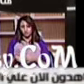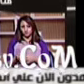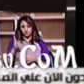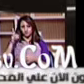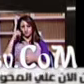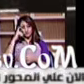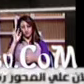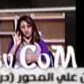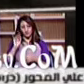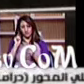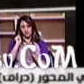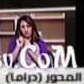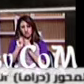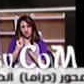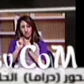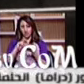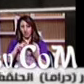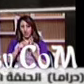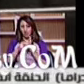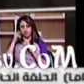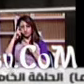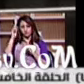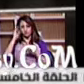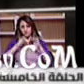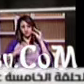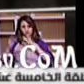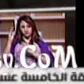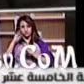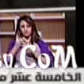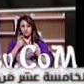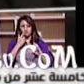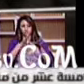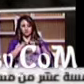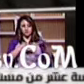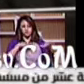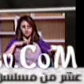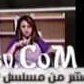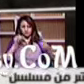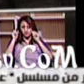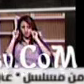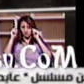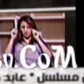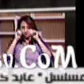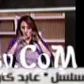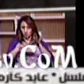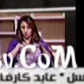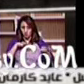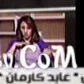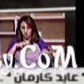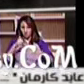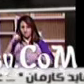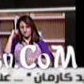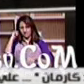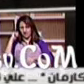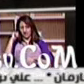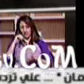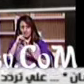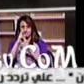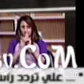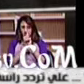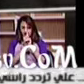الواب الفرقاء السياسيين في الاخر بيختلفوا سياسيا بيشدوا مظاهرات سلميه زي ما انت شايف مثلا مظاهره زي بتاعه امبارح